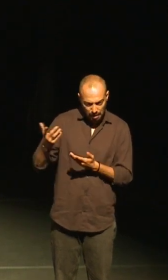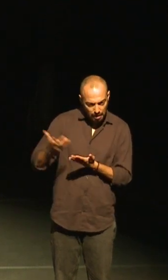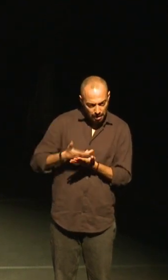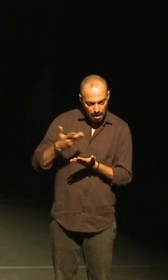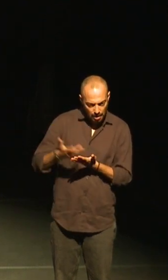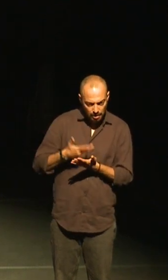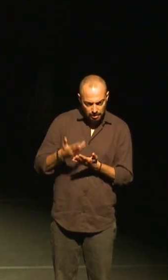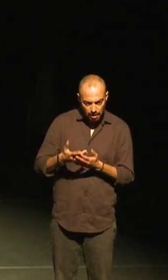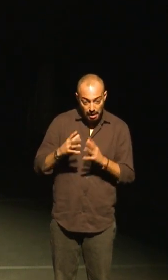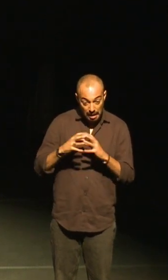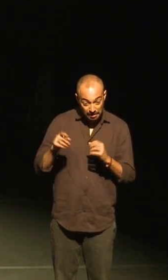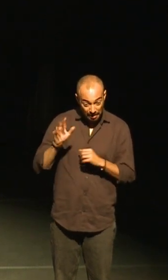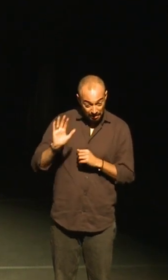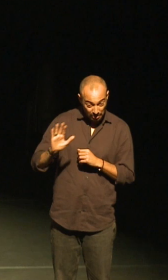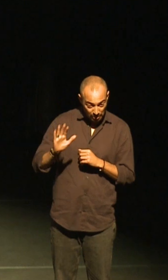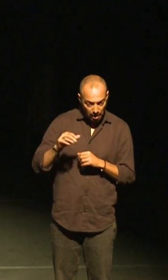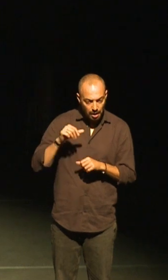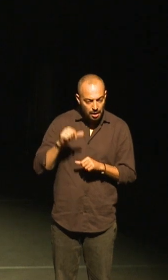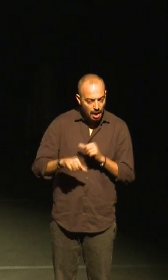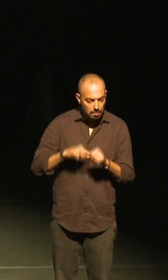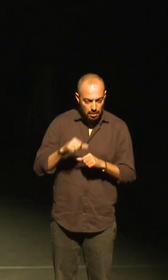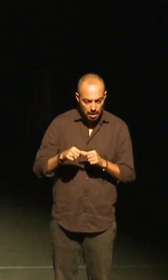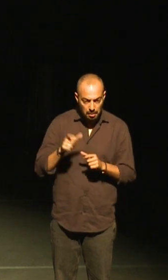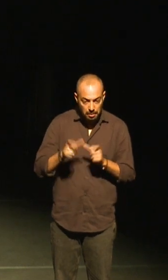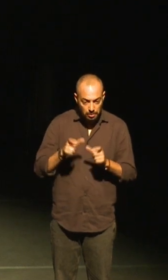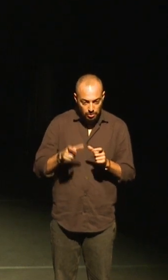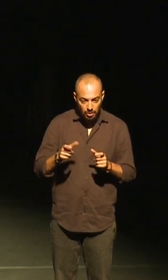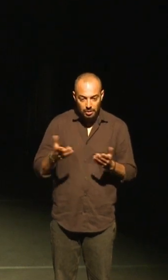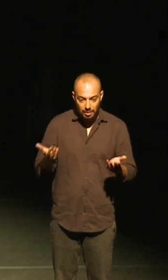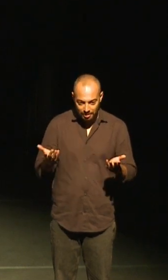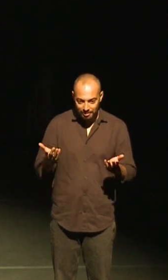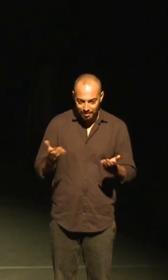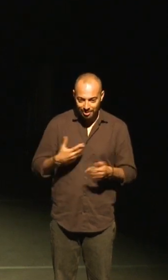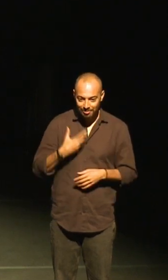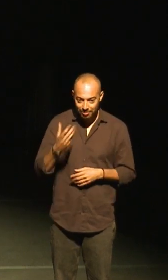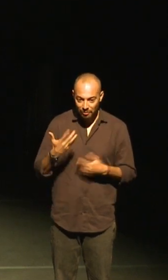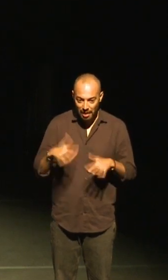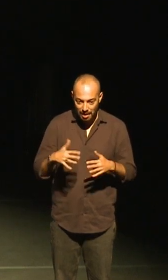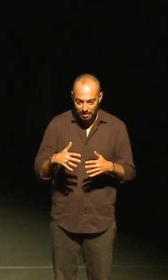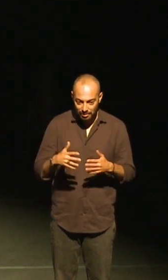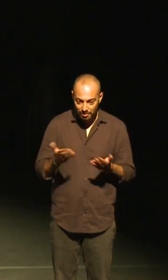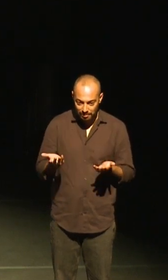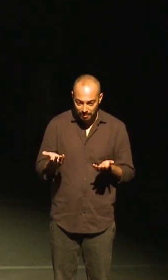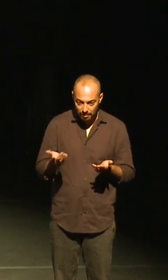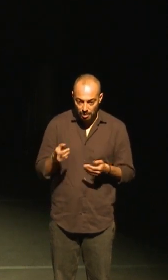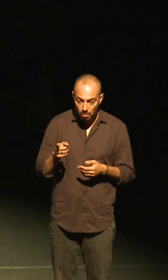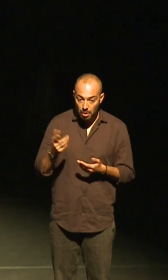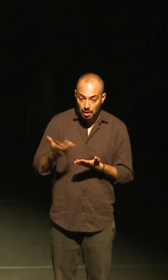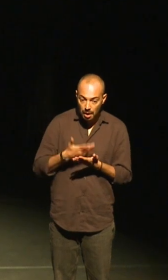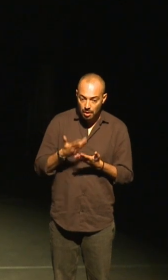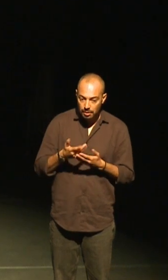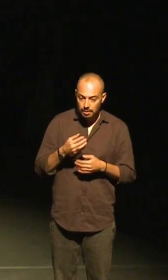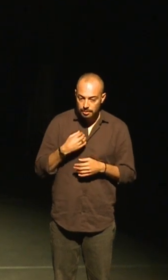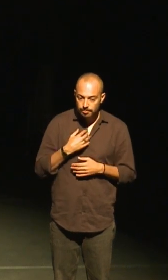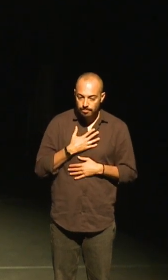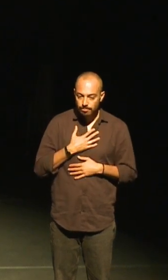come il cambio aziendale aiutato questa persona a cambiare per me per me questo questa è la cosa